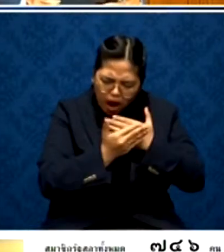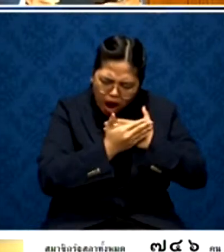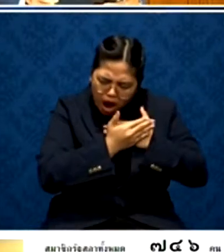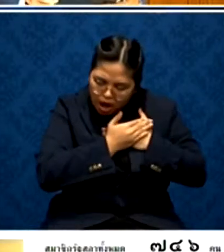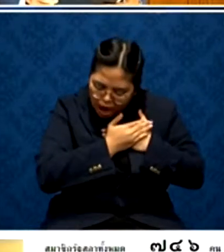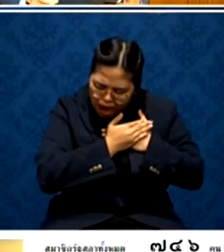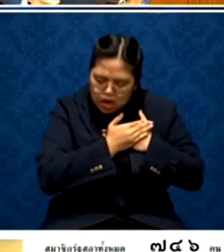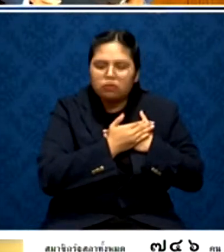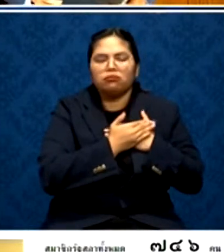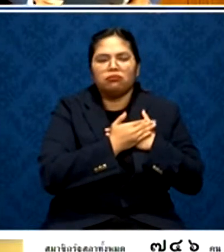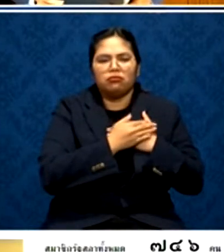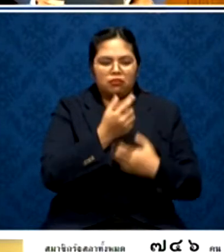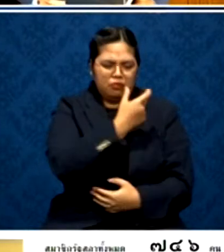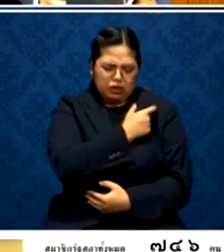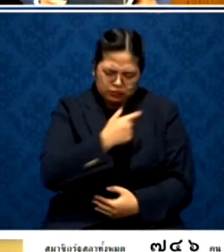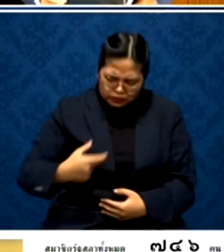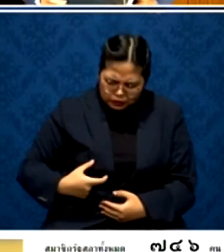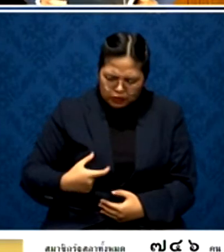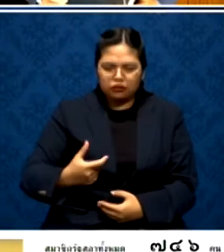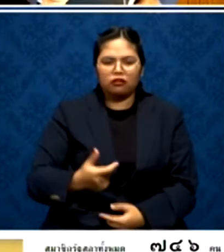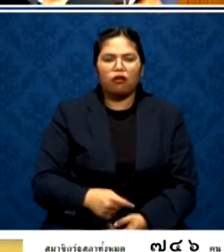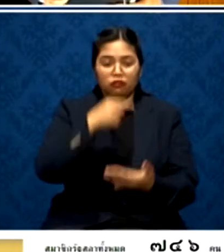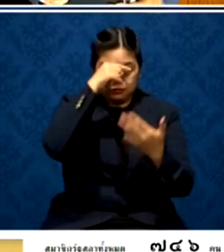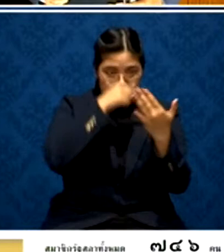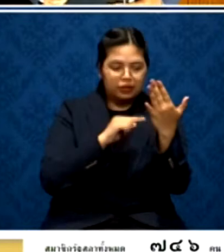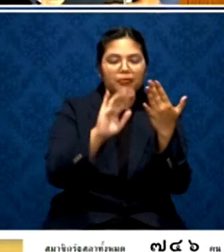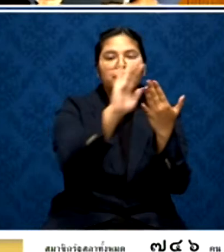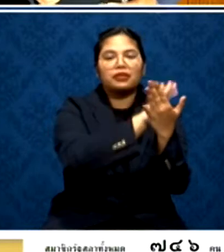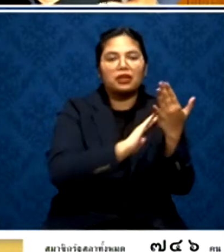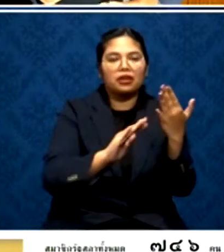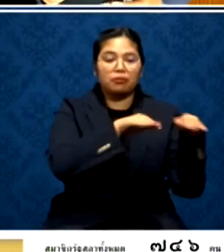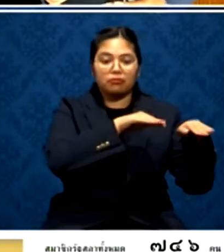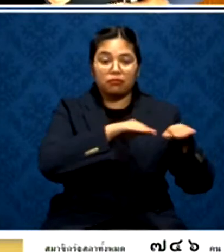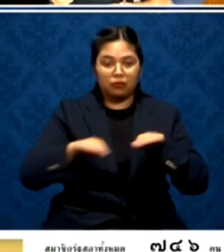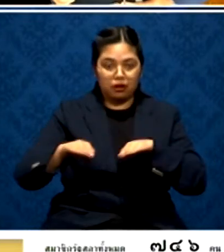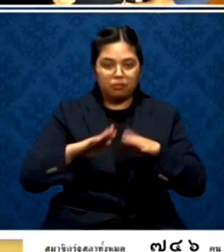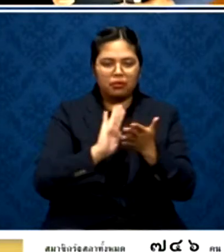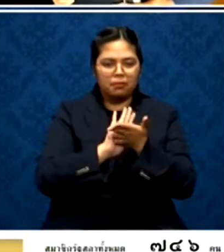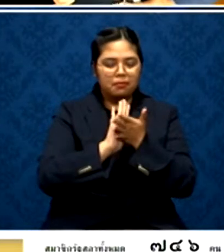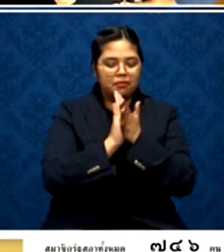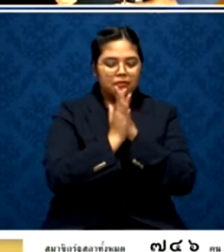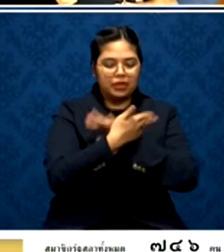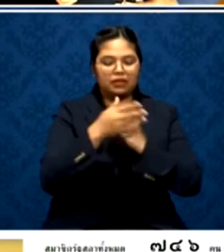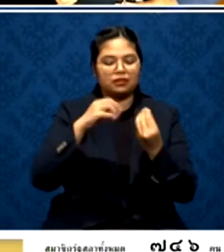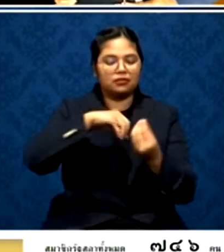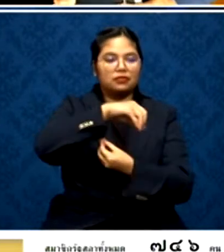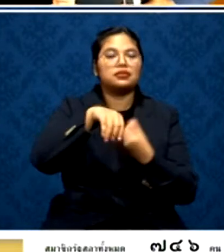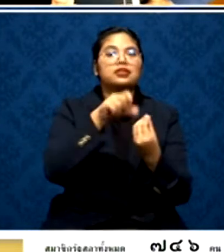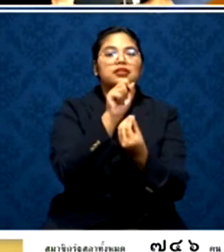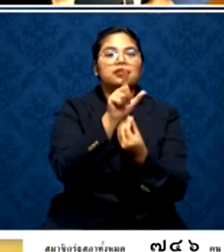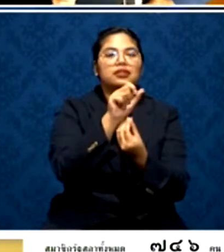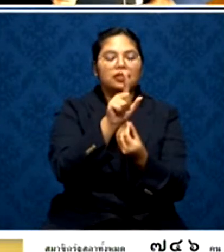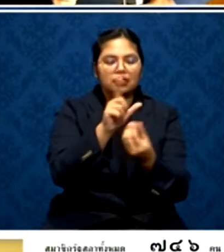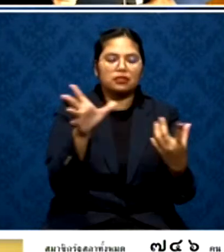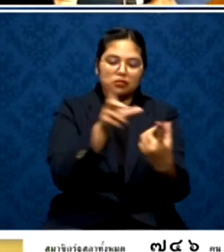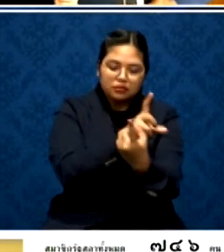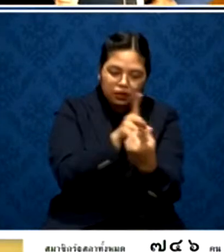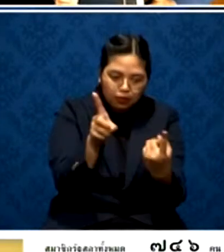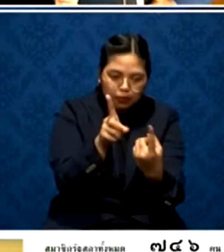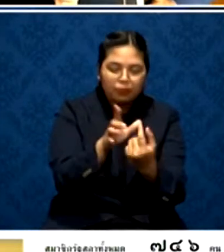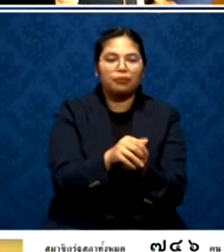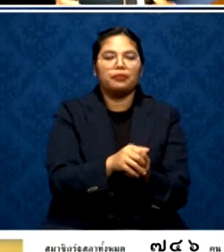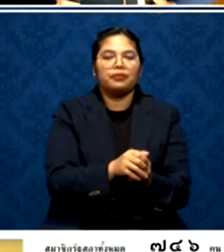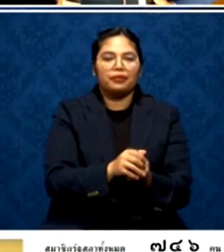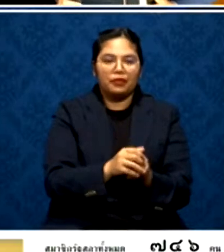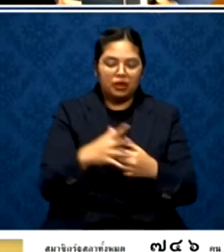ของชาติเพื่อให้มีความพร้อมต่อการเปลี่ยนแปลงทางเศรษฐกิจสังคมและ